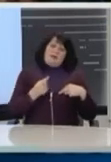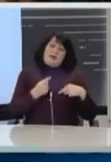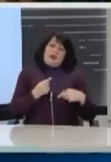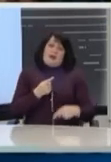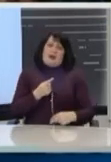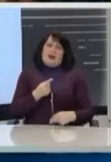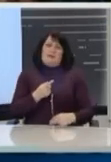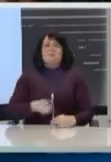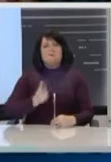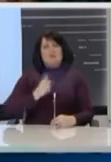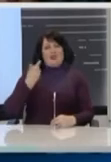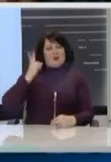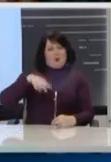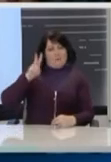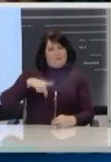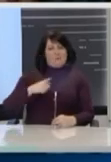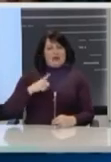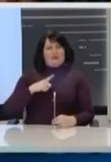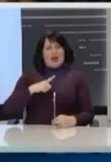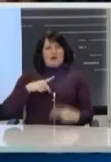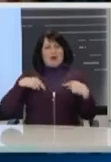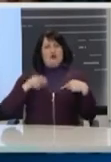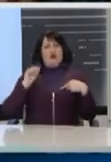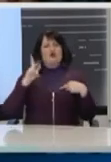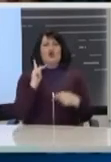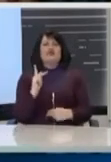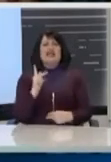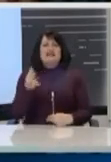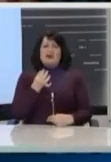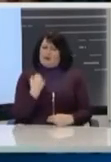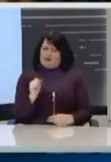Περιμέναμε δύο ολόκληρες ημέρες να διαψεύσει ο κύριος Κοντζιάς